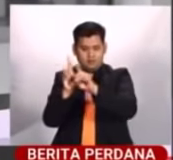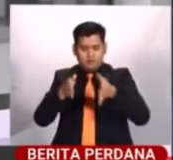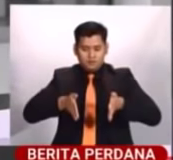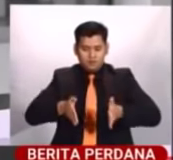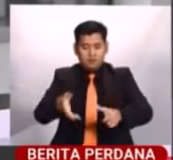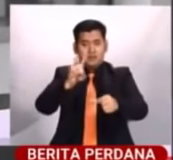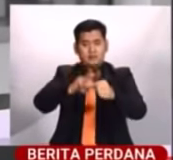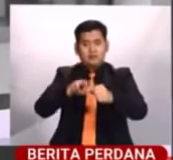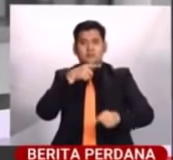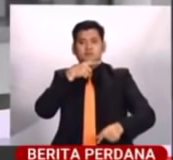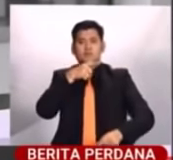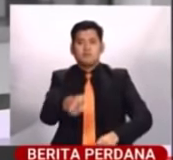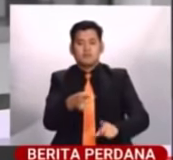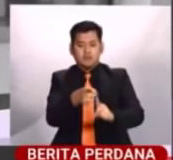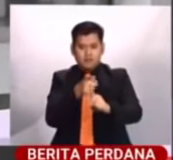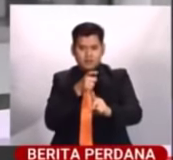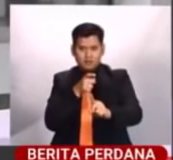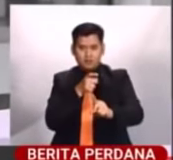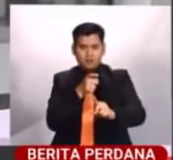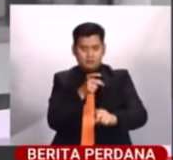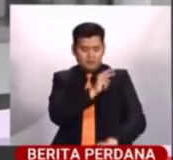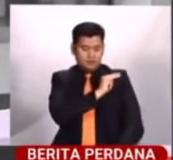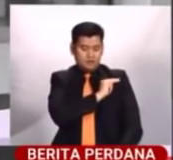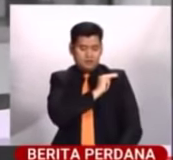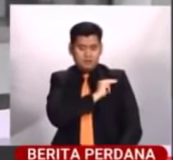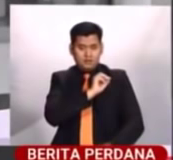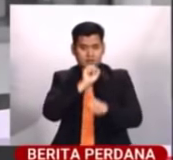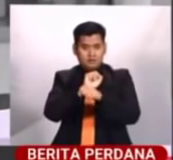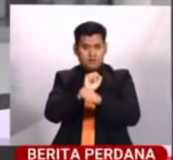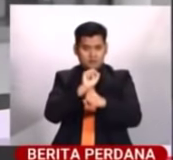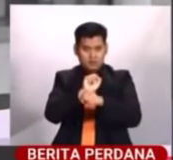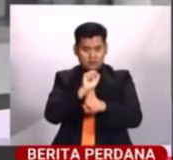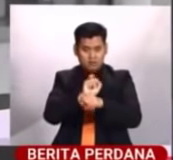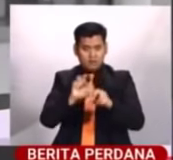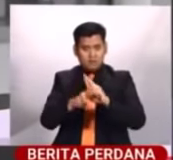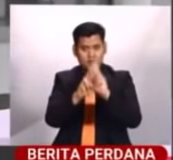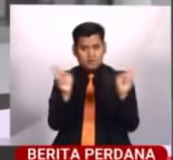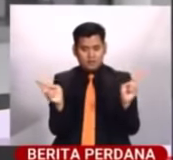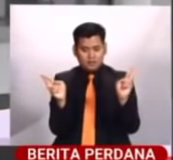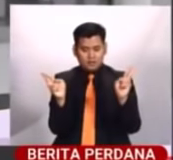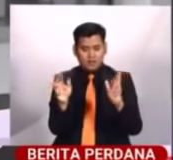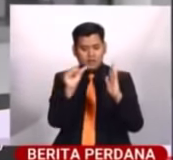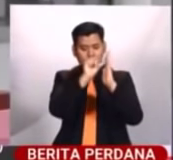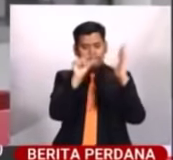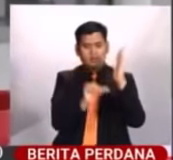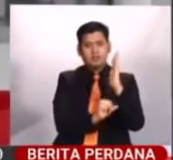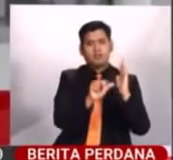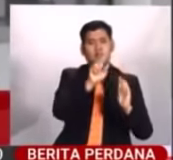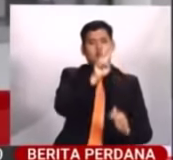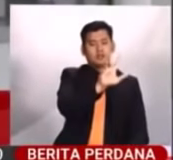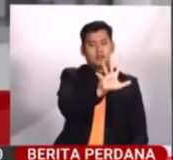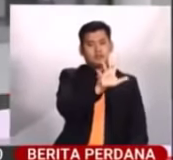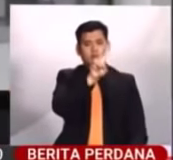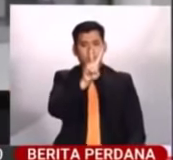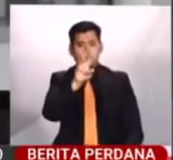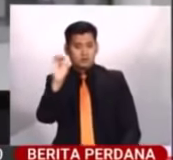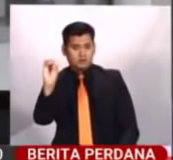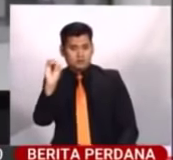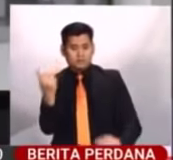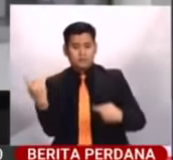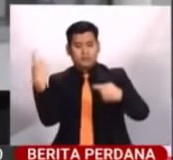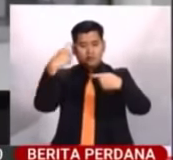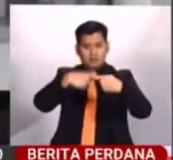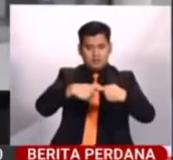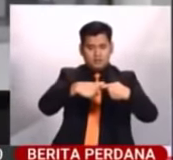Februari lalu. Ya, menurut Menteri Kerja Raya Baru Bian, siasatan dilakukan di bawah Akta 520 CIDB yang